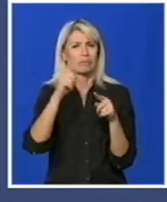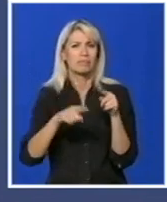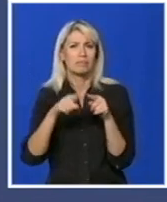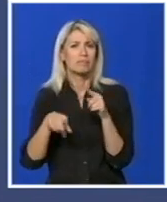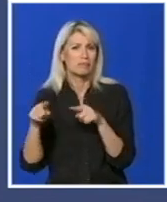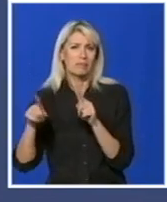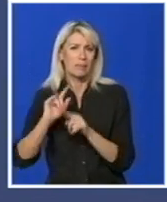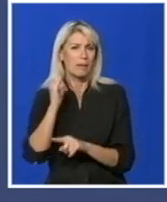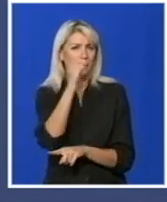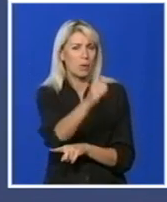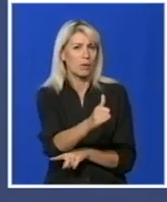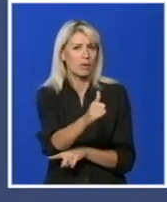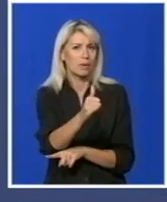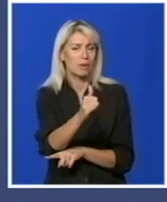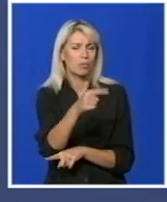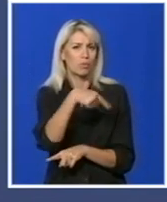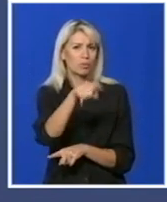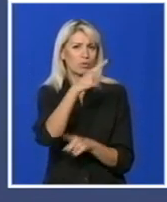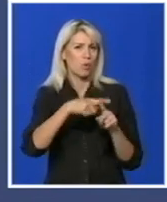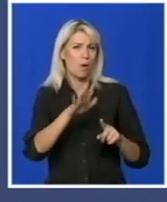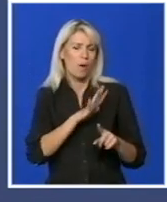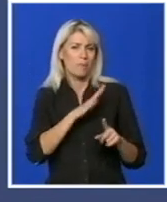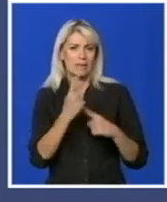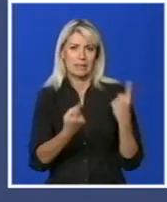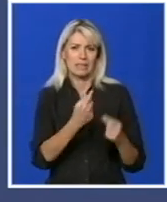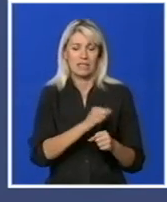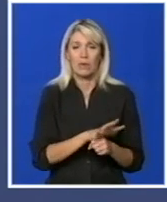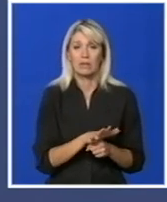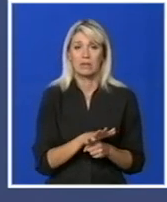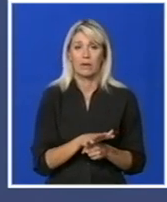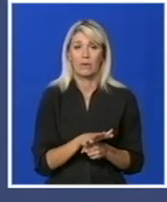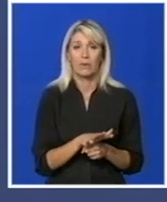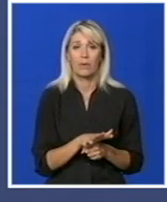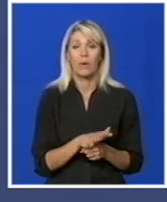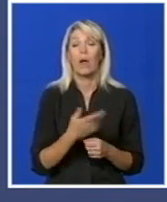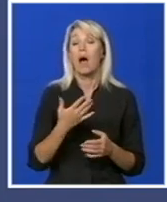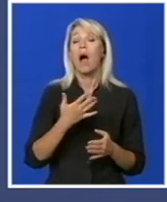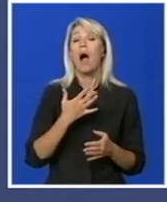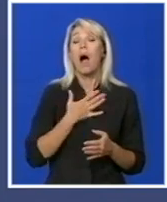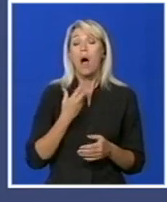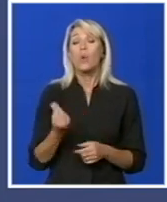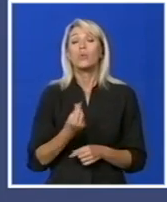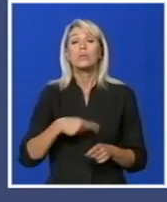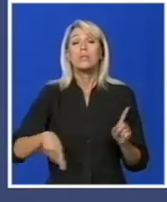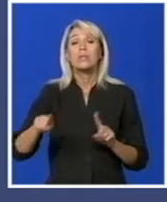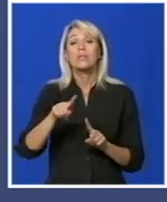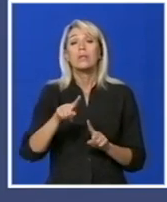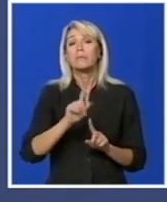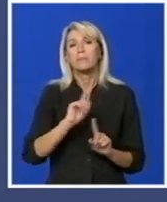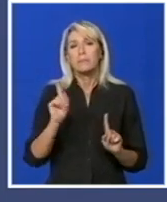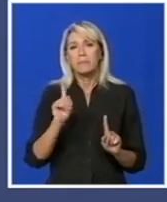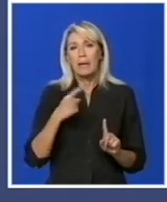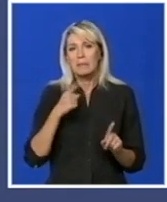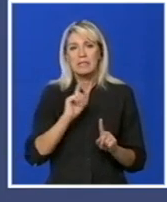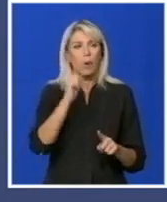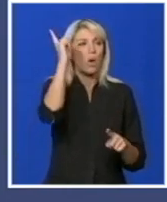vraćao svoje građane, mi jednostavno to ostavljamo na odgovornost svakom